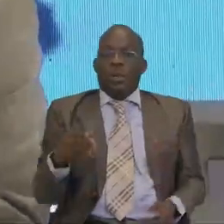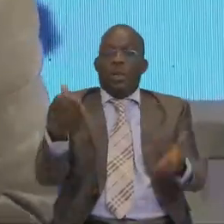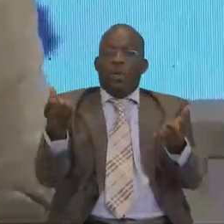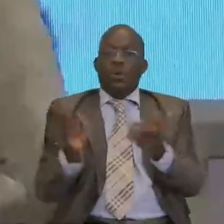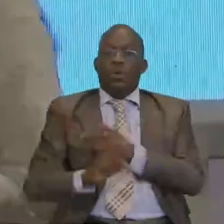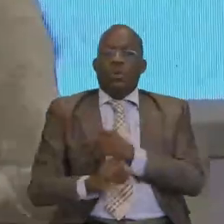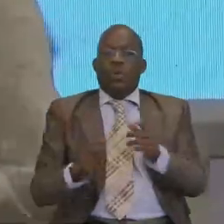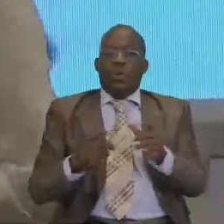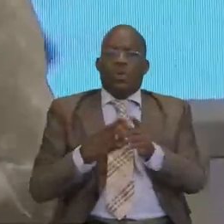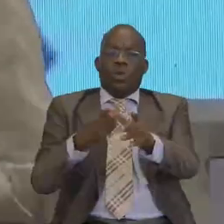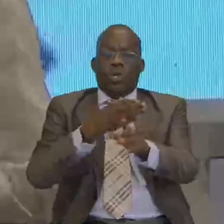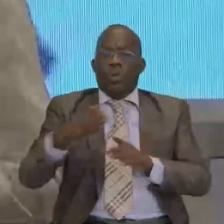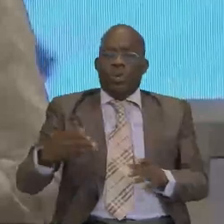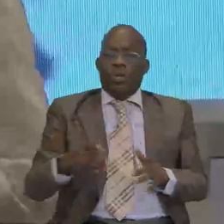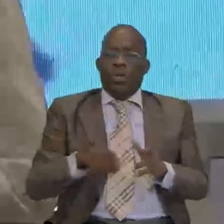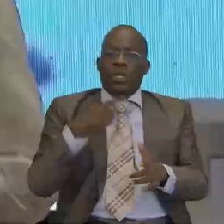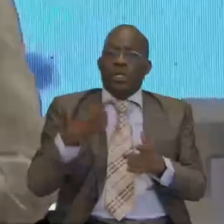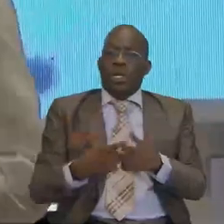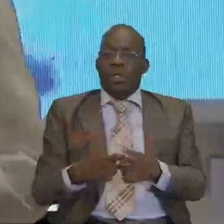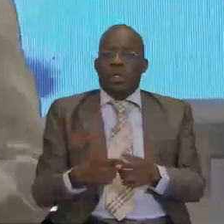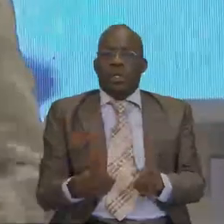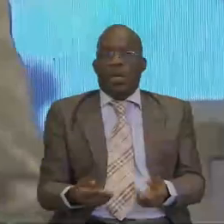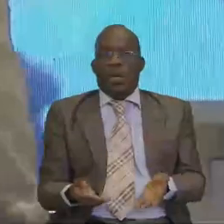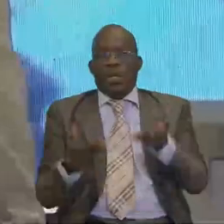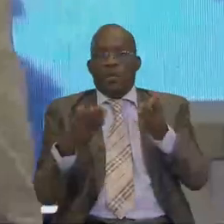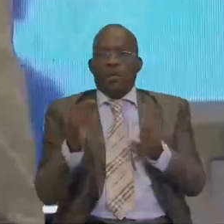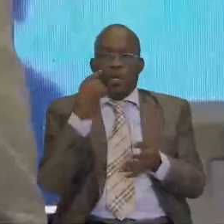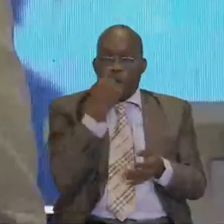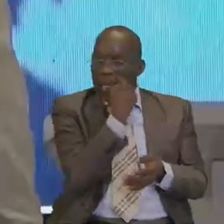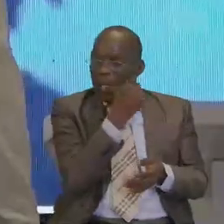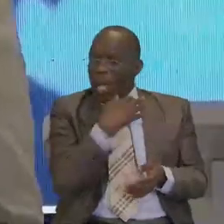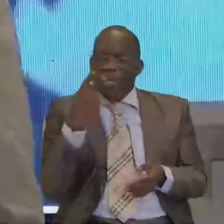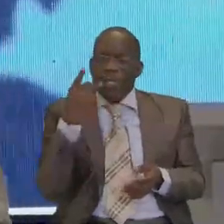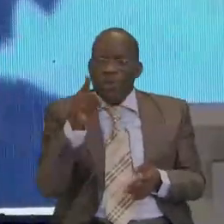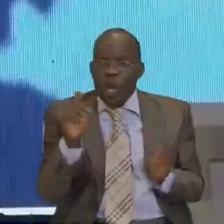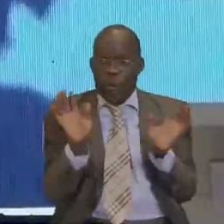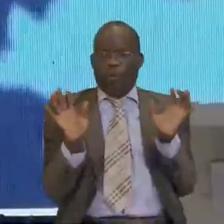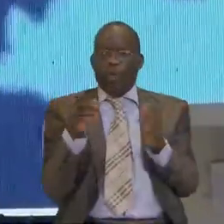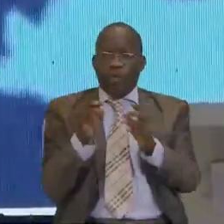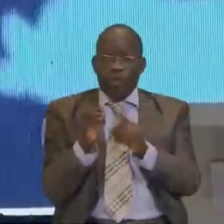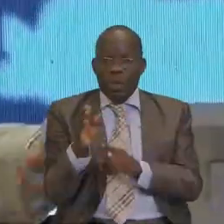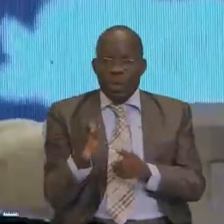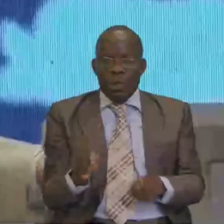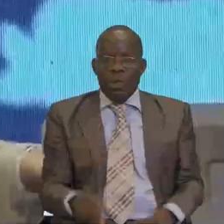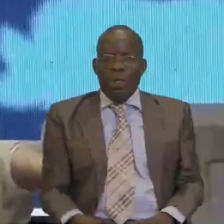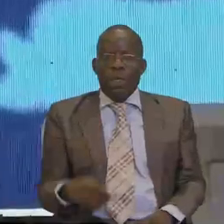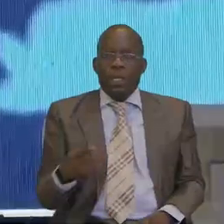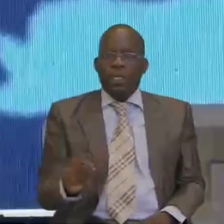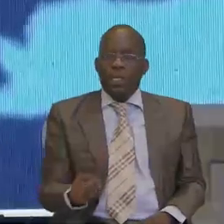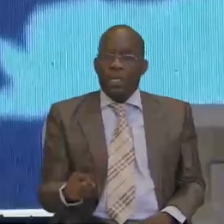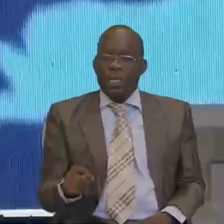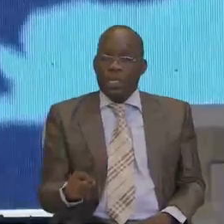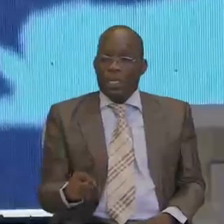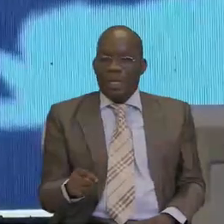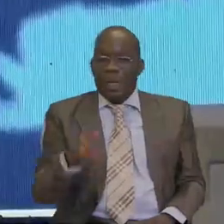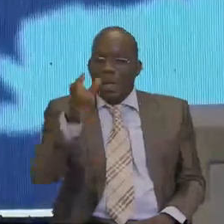fuir. Alors il lève les yeux et il te voit en train de trembler. Et le diable a dit,